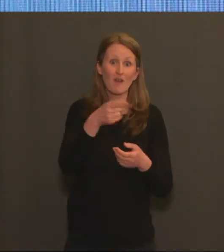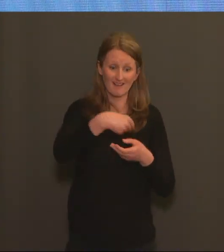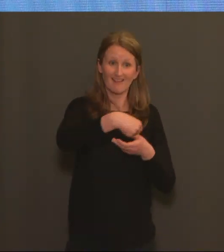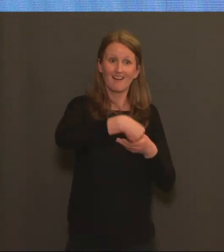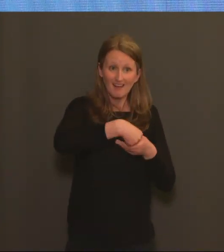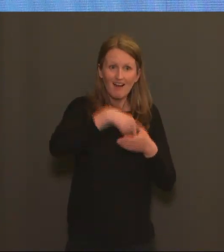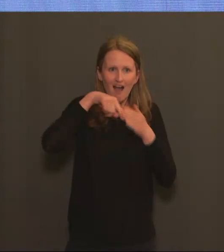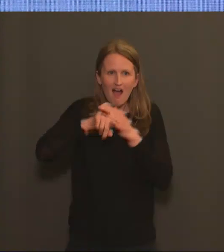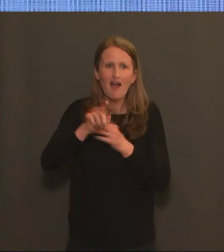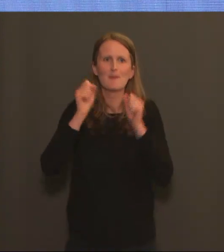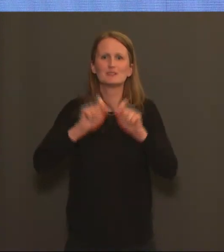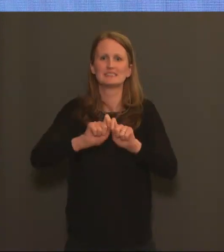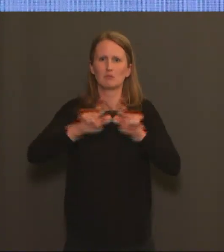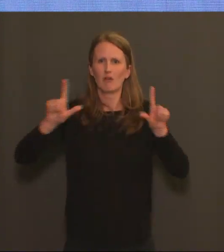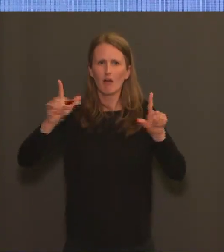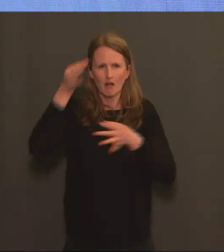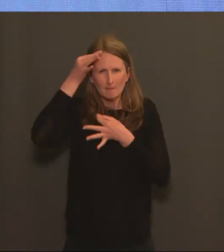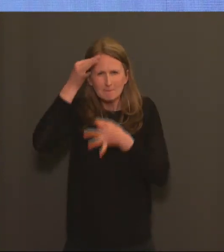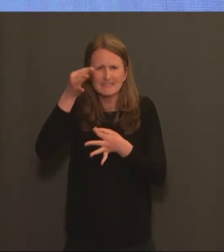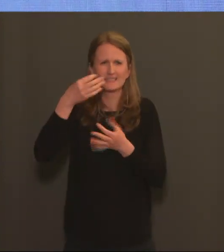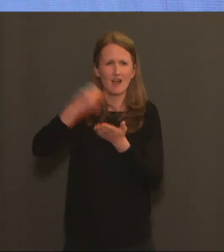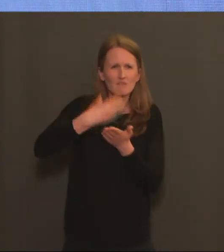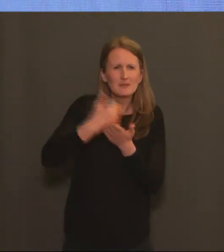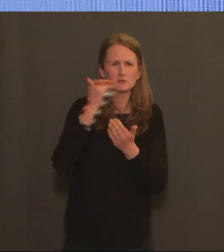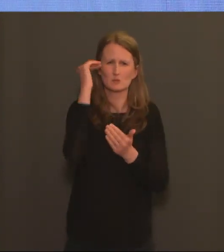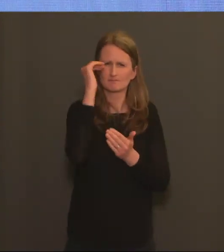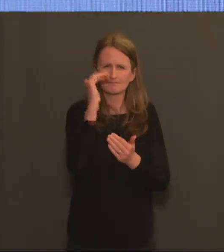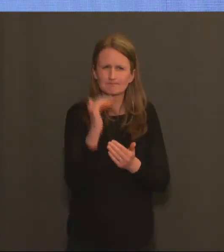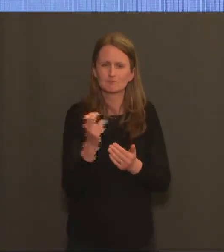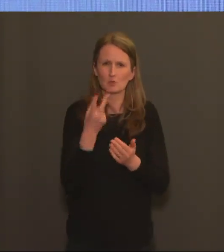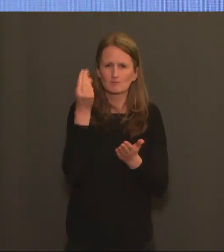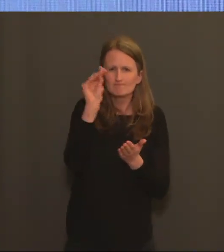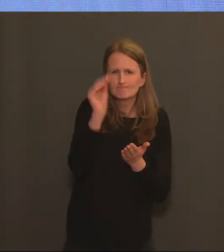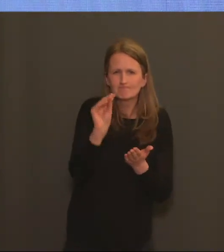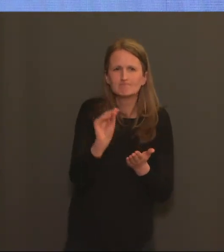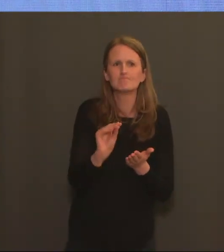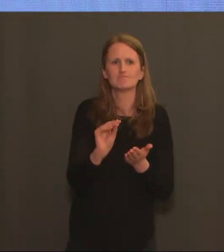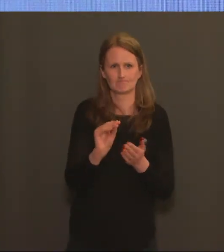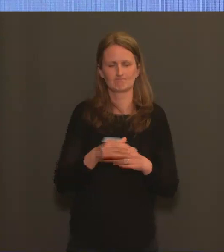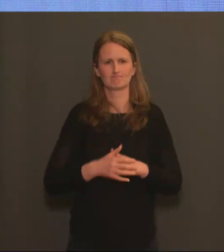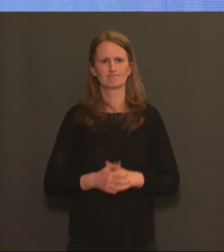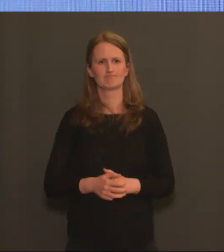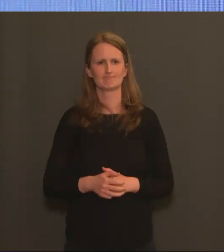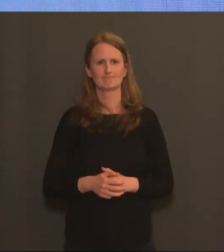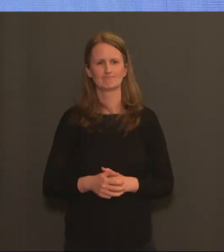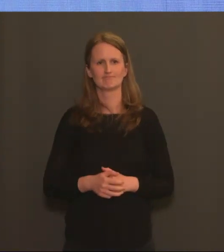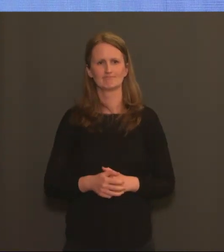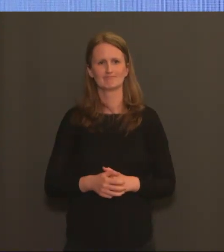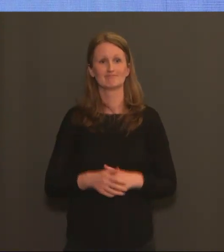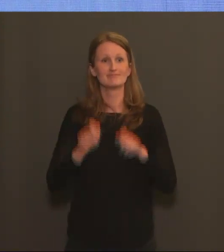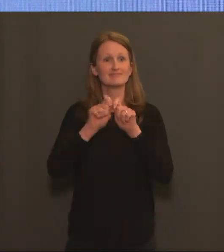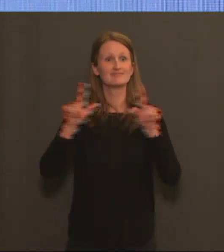vos notifications sur la page d'accueil et les compléter si nécessaire. Sur cette page d'accueil, il y a une